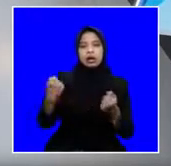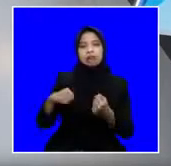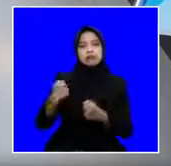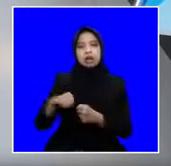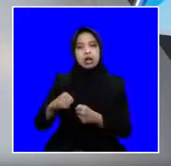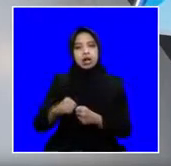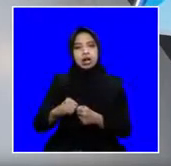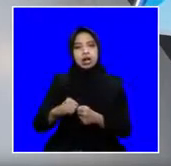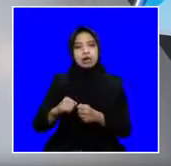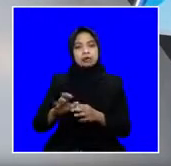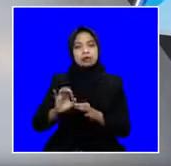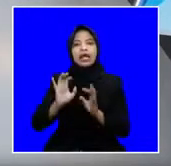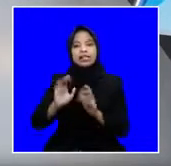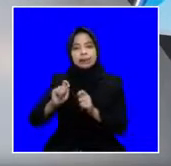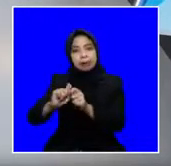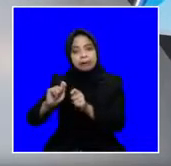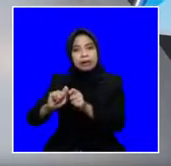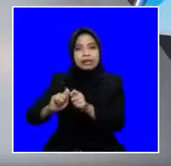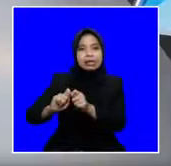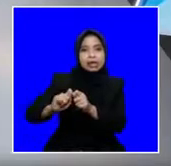akan lengkapi, kita akan